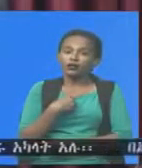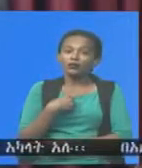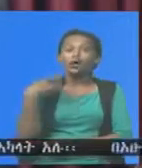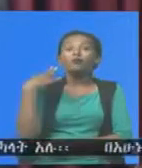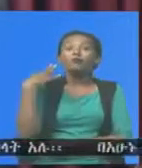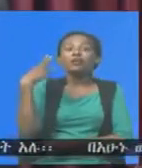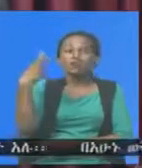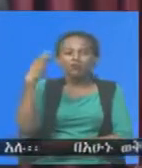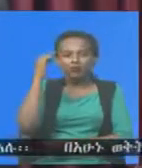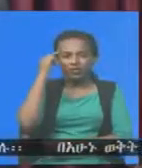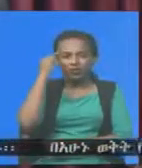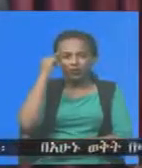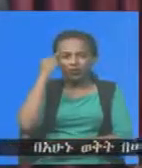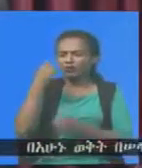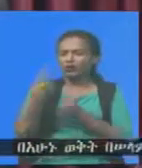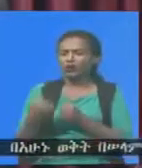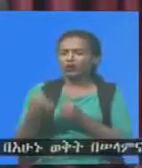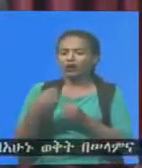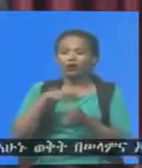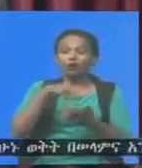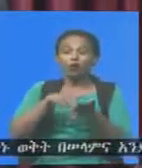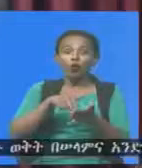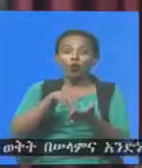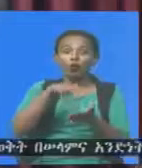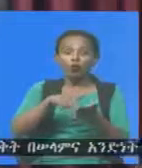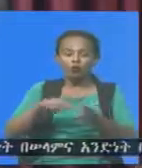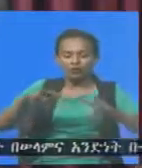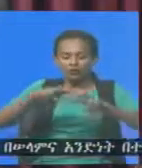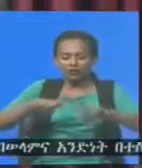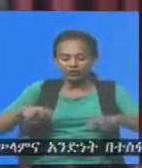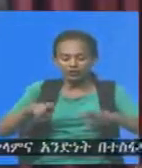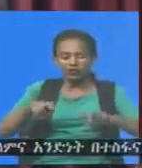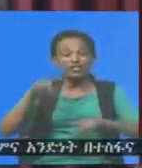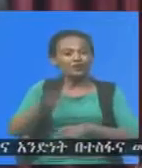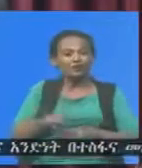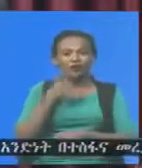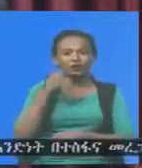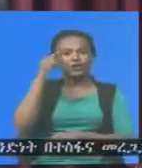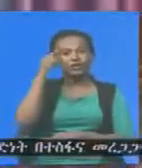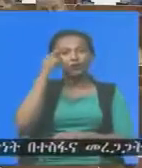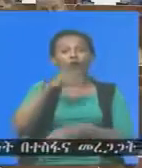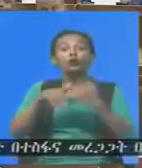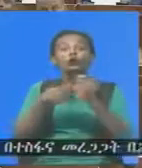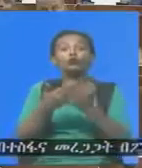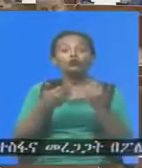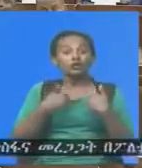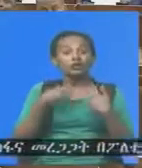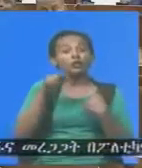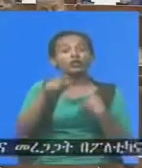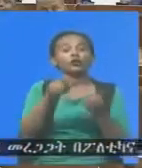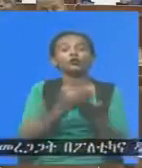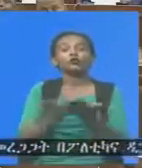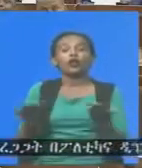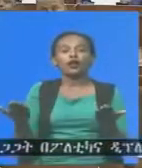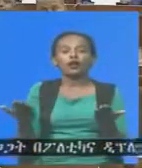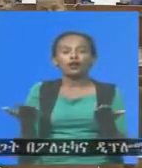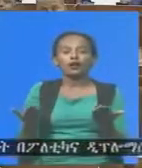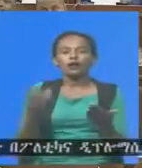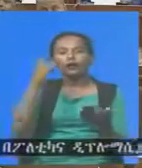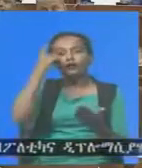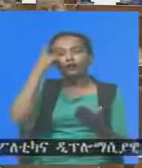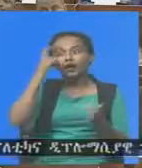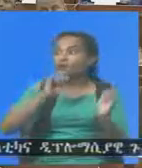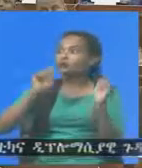በግሌ ማስበው ጠንካራ ተቋም አቋቁመን ጥናት ያስፈልጋል ብዬ አስባለሁ። ሁሉም ጋር ስላለ ጉዳዩ ትግራይ